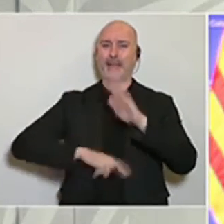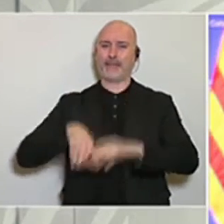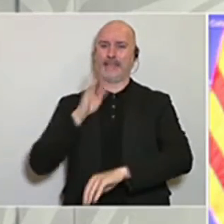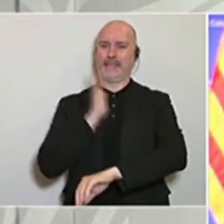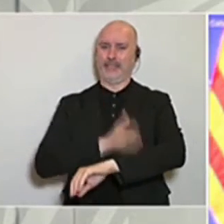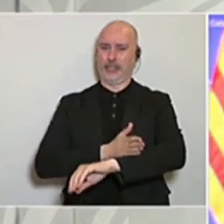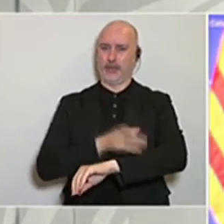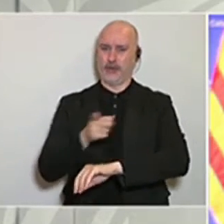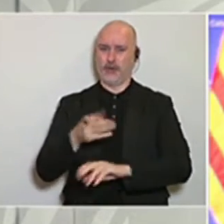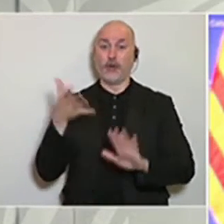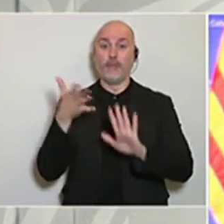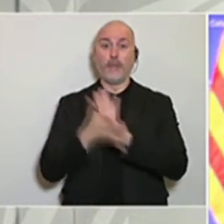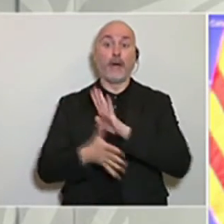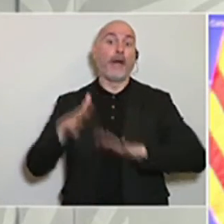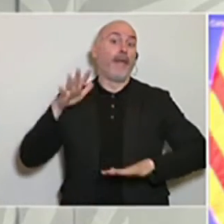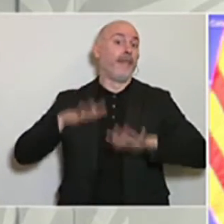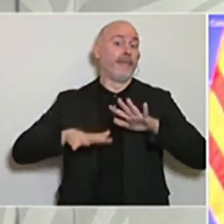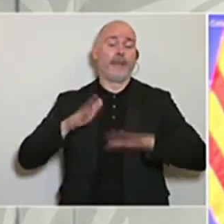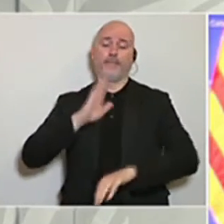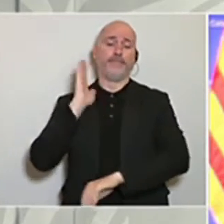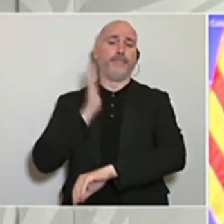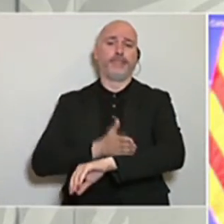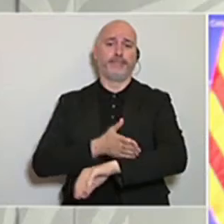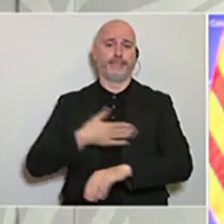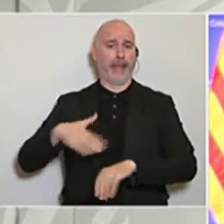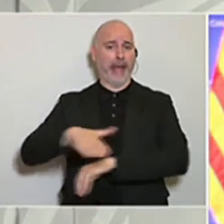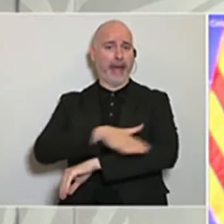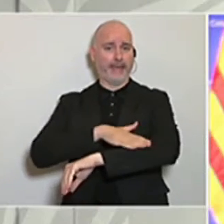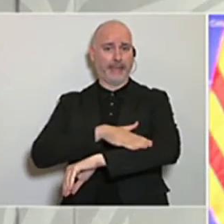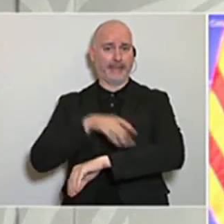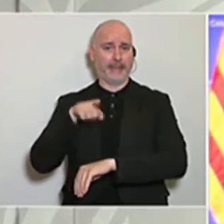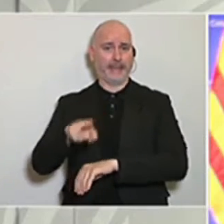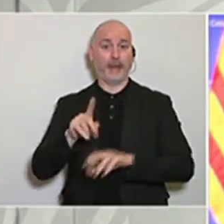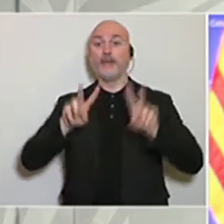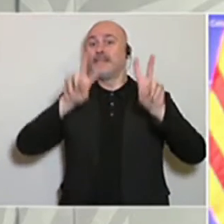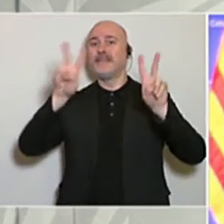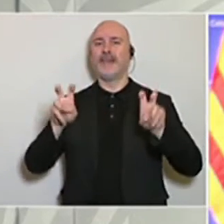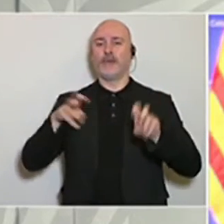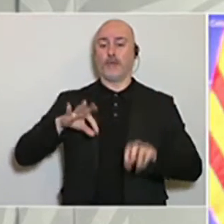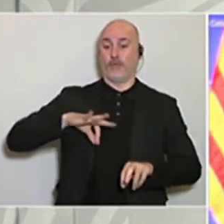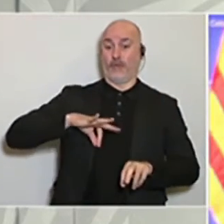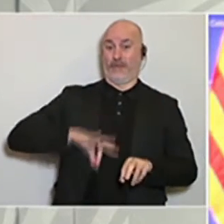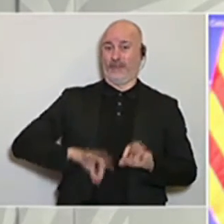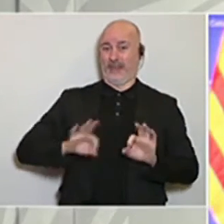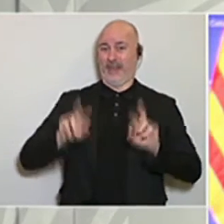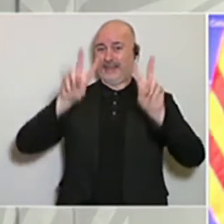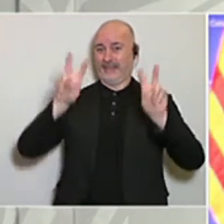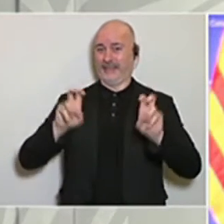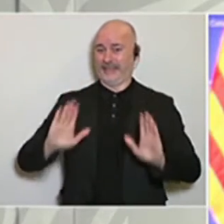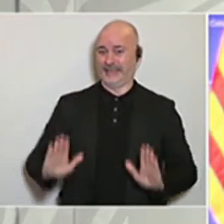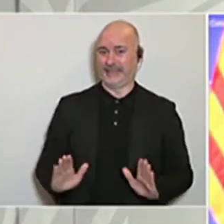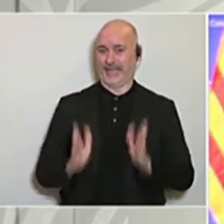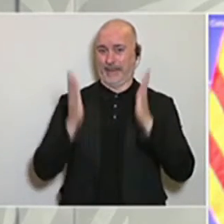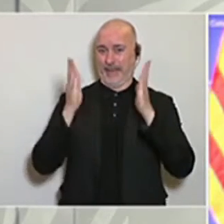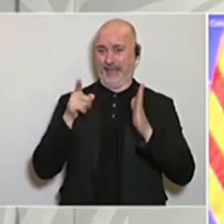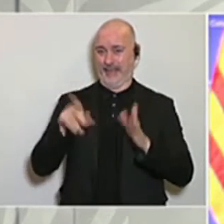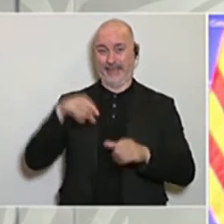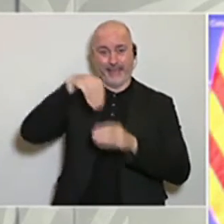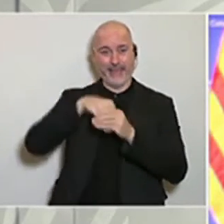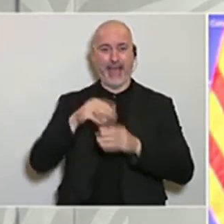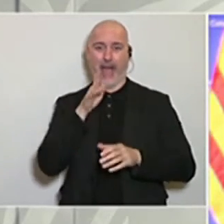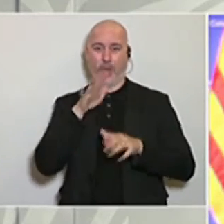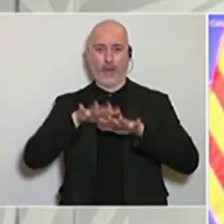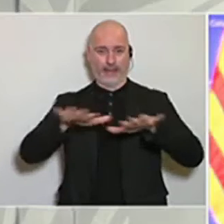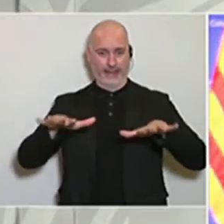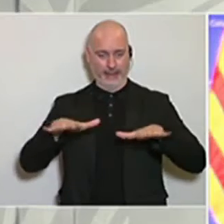aplicable a determinades sancions administratives respecte dels professionals del sector del salvament i el socorrisme aquàtic.